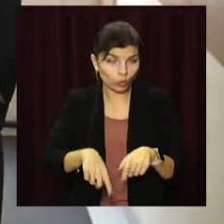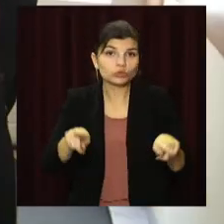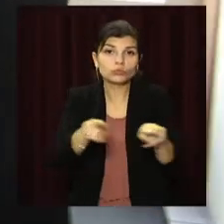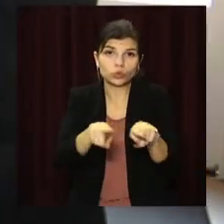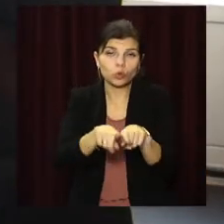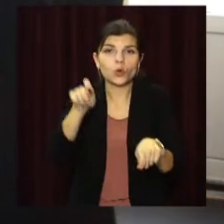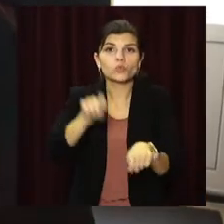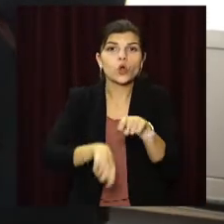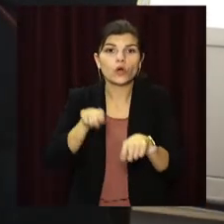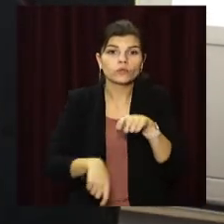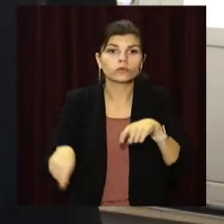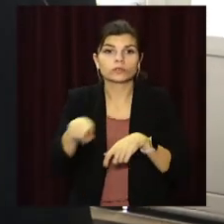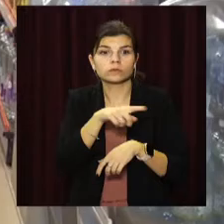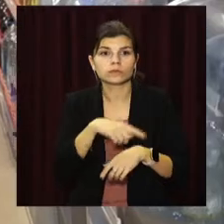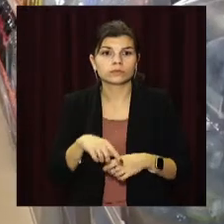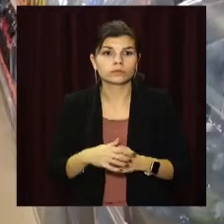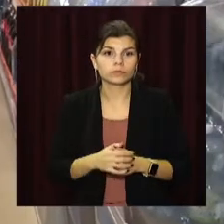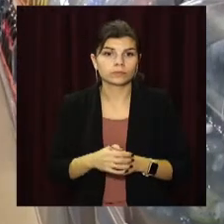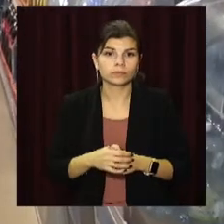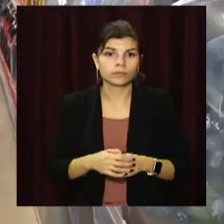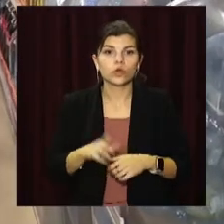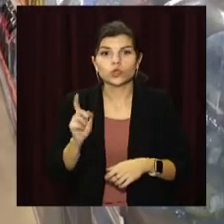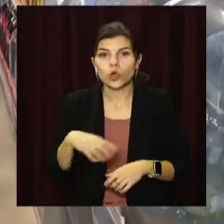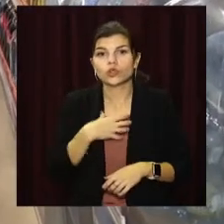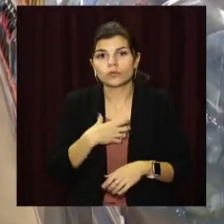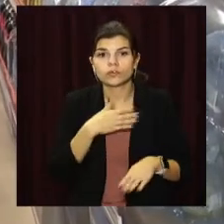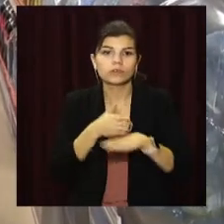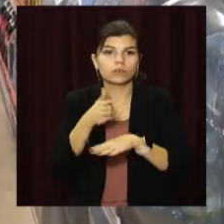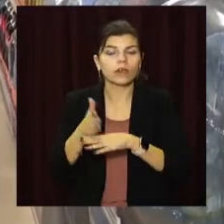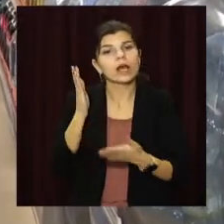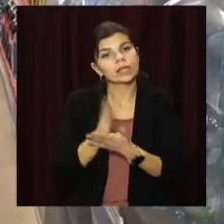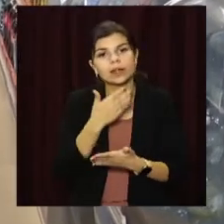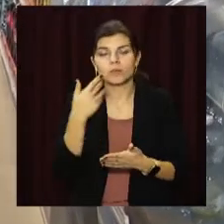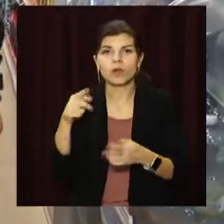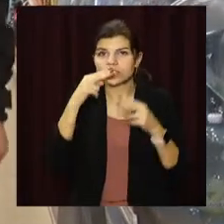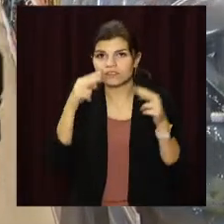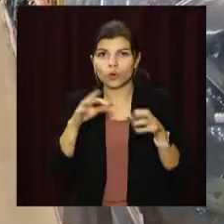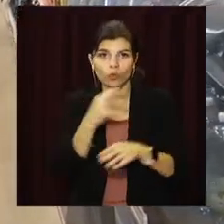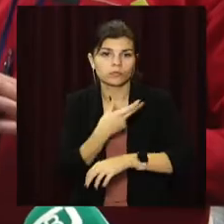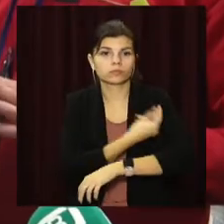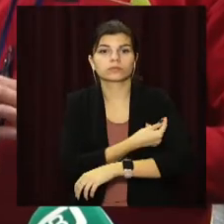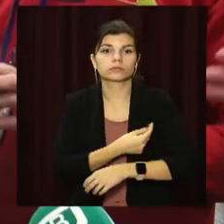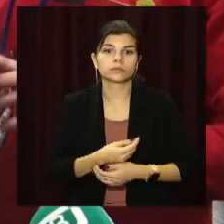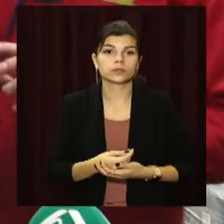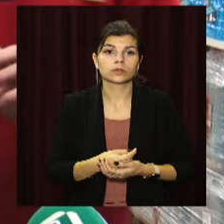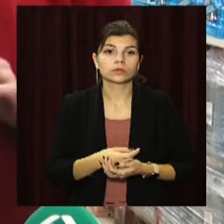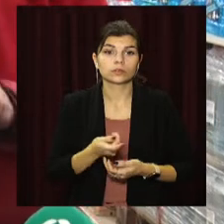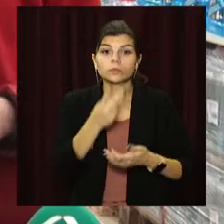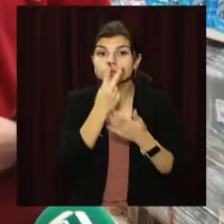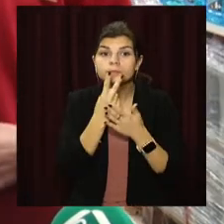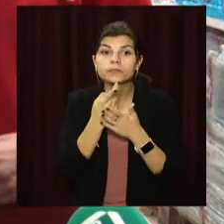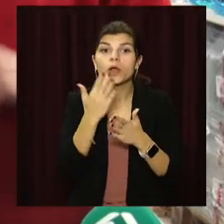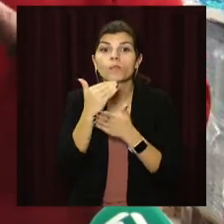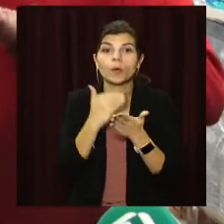режим сотрудників два рази в дні. Не менш важливо, чи є у працівників сертифікати про вакцинацію. Все у вас є, я смотрю,